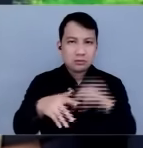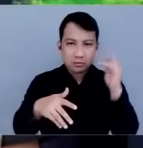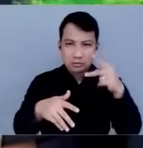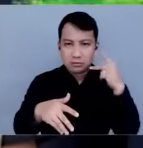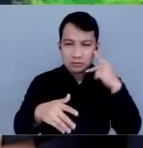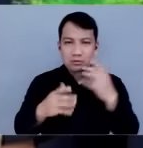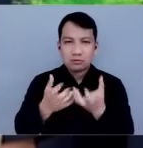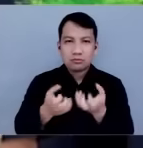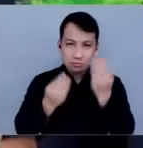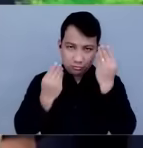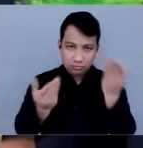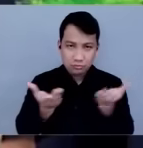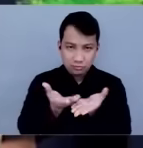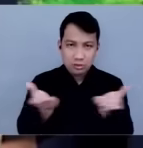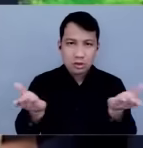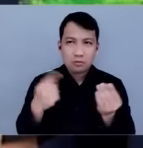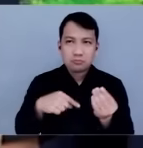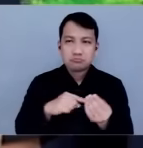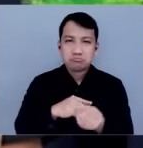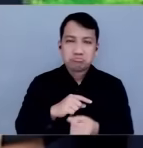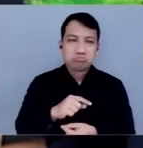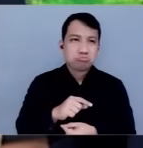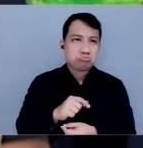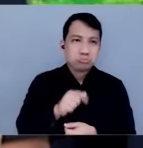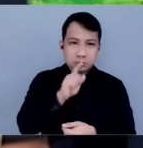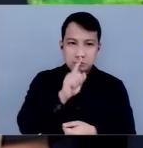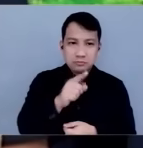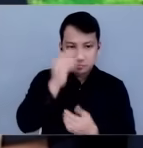assure everyone na this is